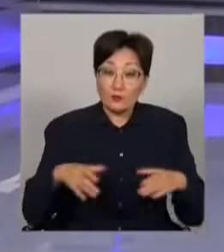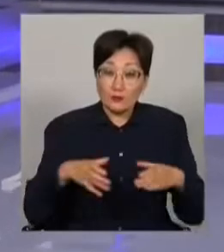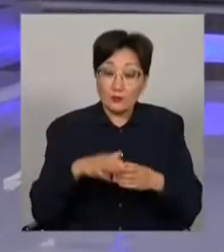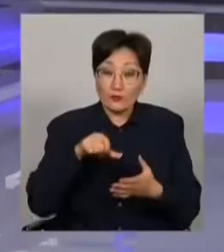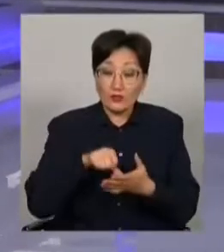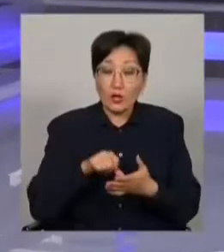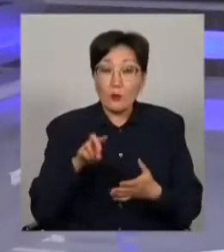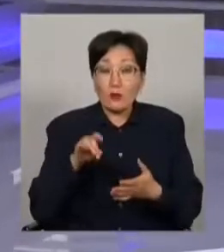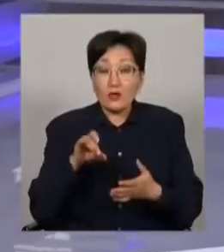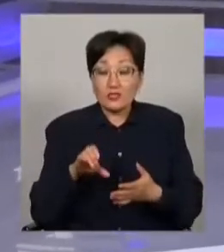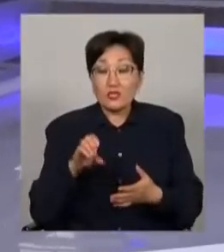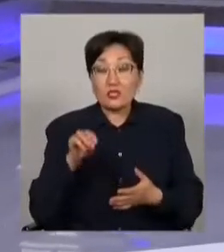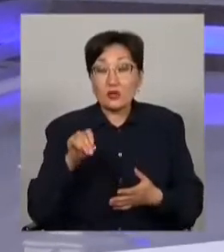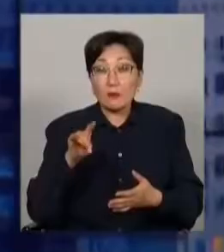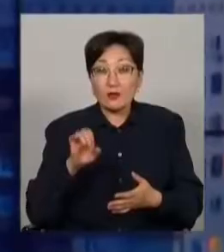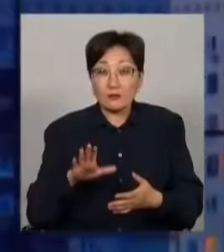мүшесі Барыс Шапаров болды.